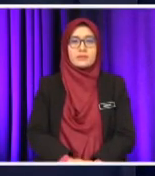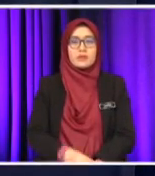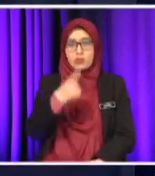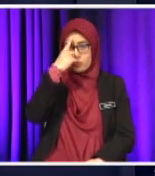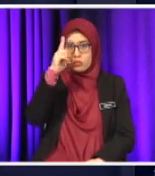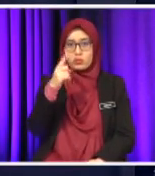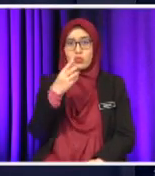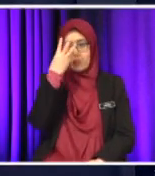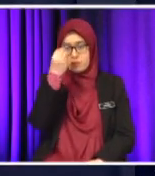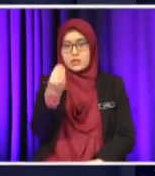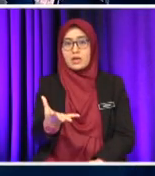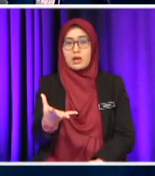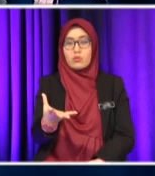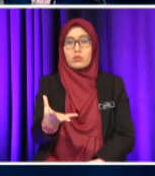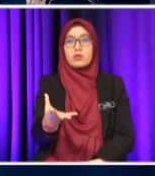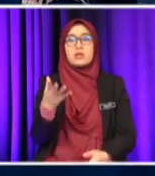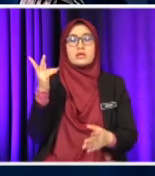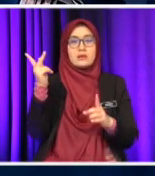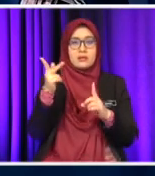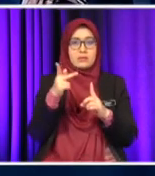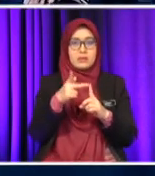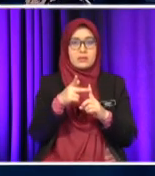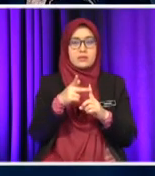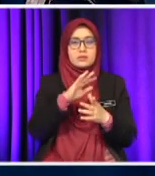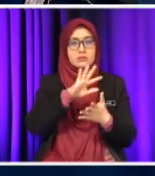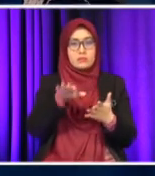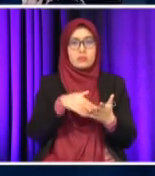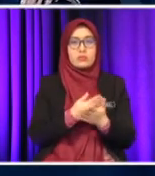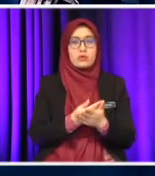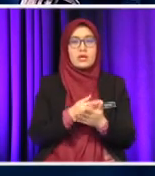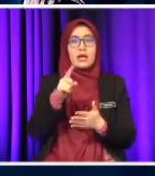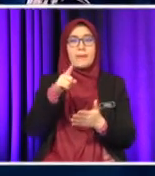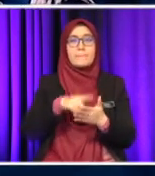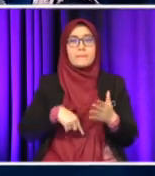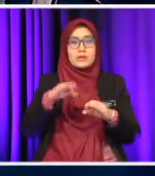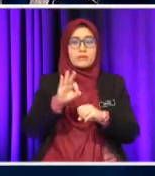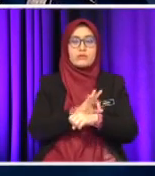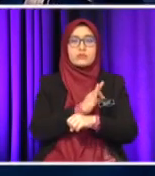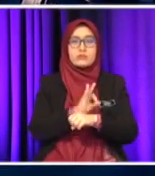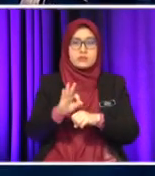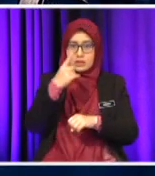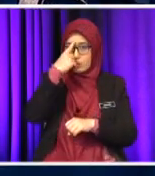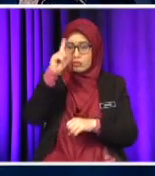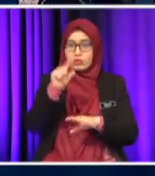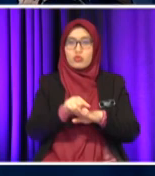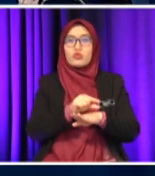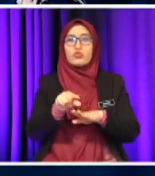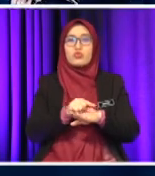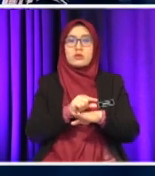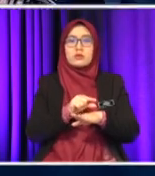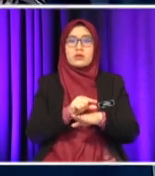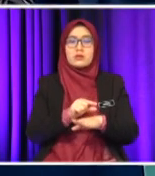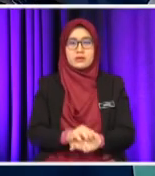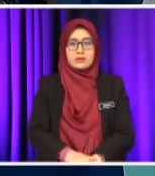tentang fungsi-fungsi bagaimana kita enak gunakannya bantuan teknik